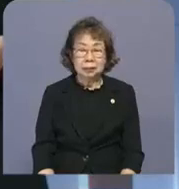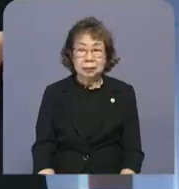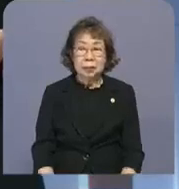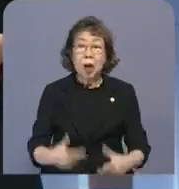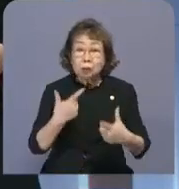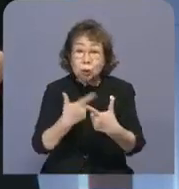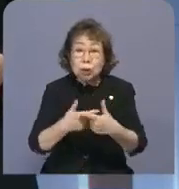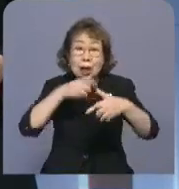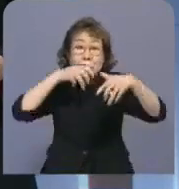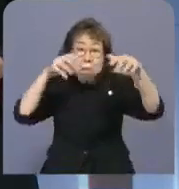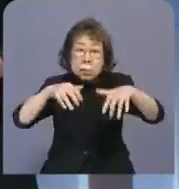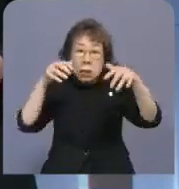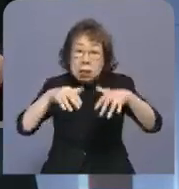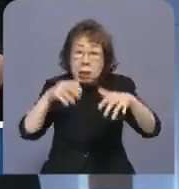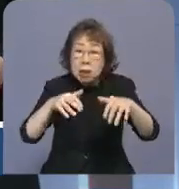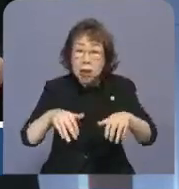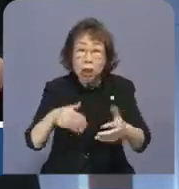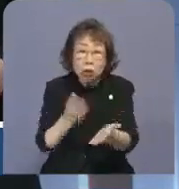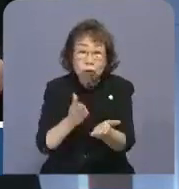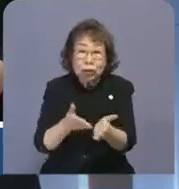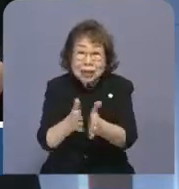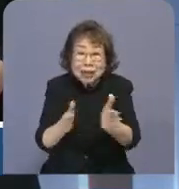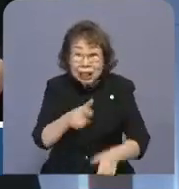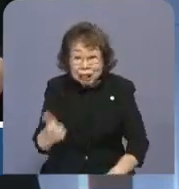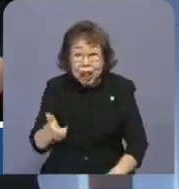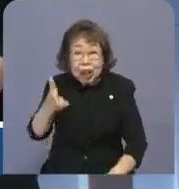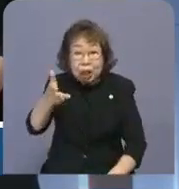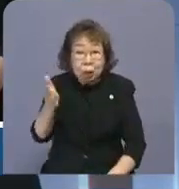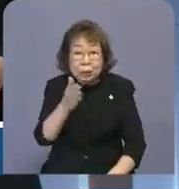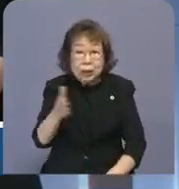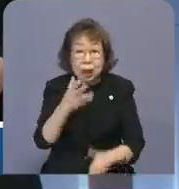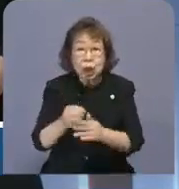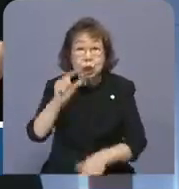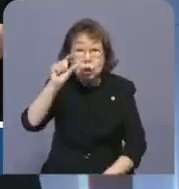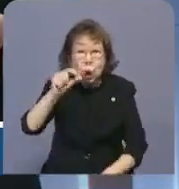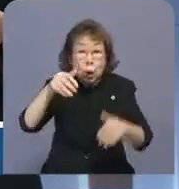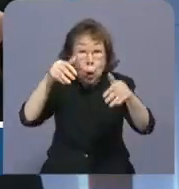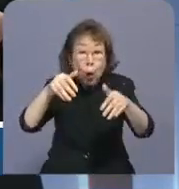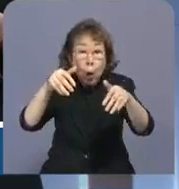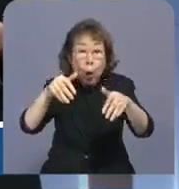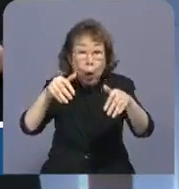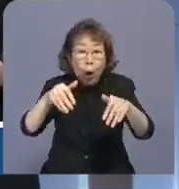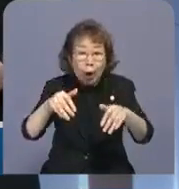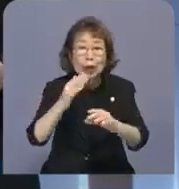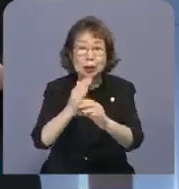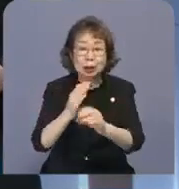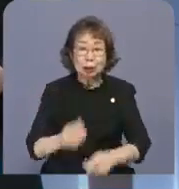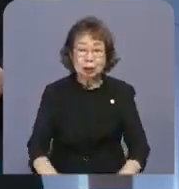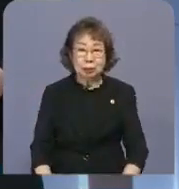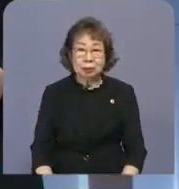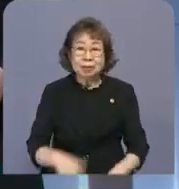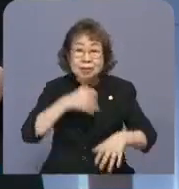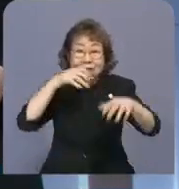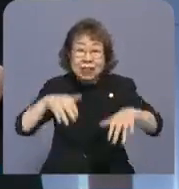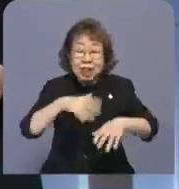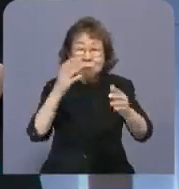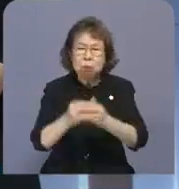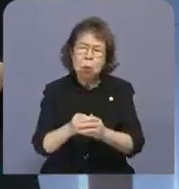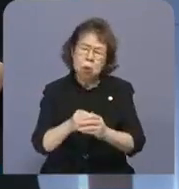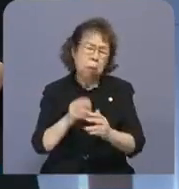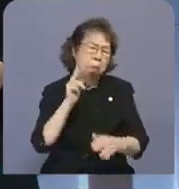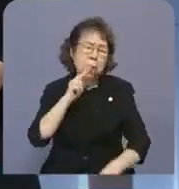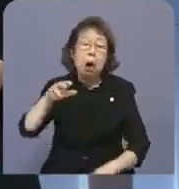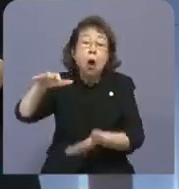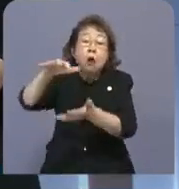4 부산의 내리던 포구는 뉴스가 시작된 저녁 7시를 기점으로 조금씩 잦아들고 있습니다 이번 비는 정체 전선에서